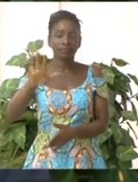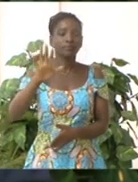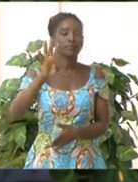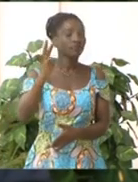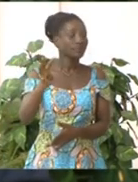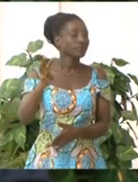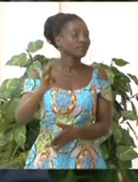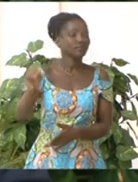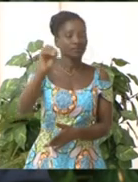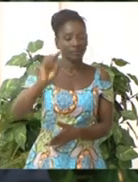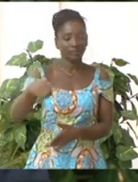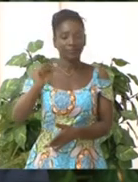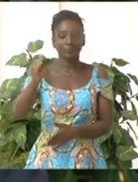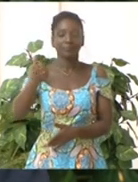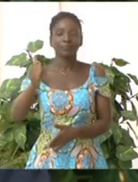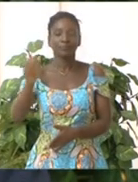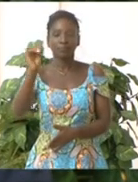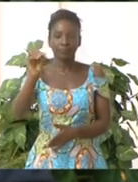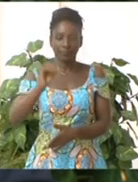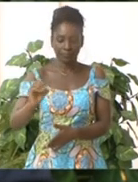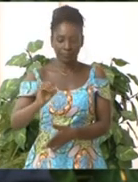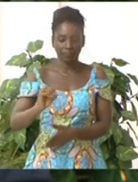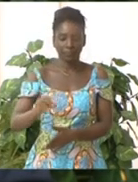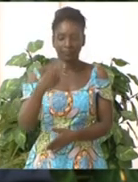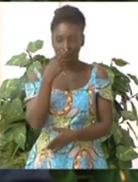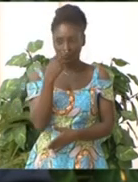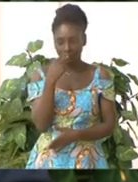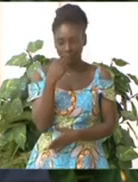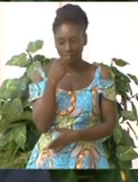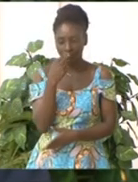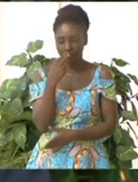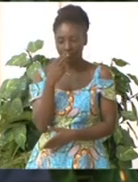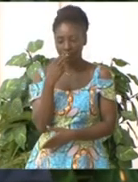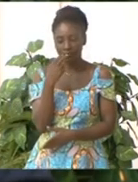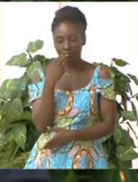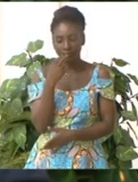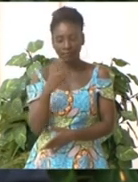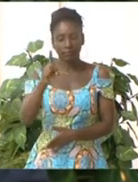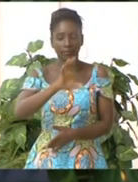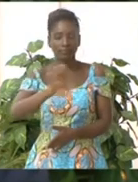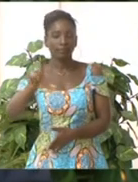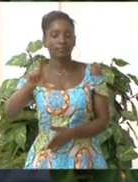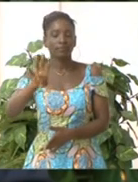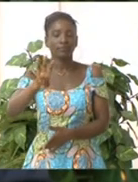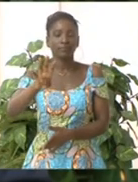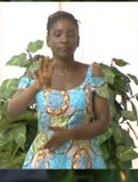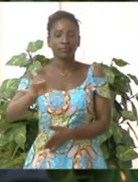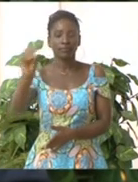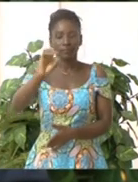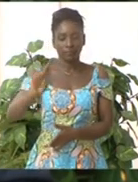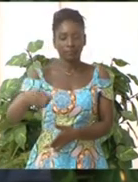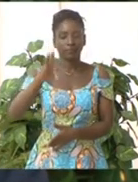soit 0,10 pour cent bédié qu'on a aimé henri 124 soit